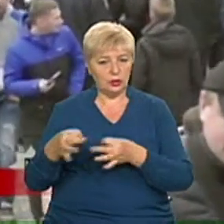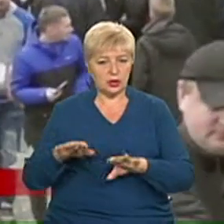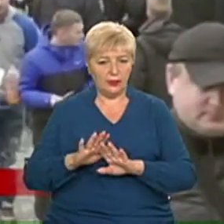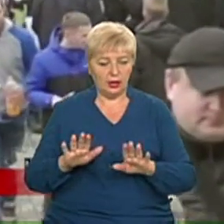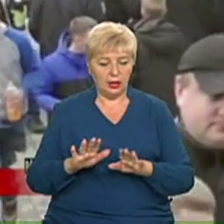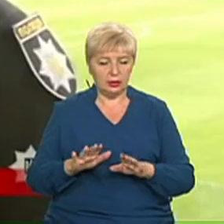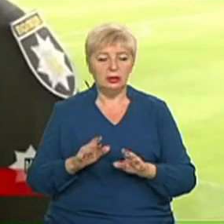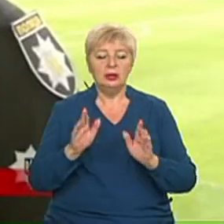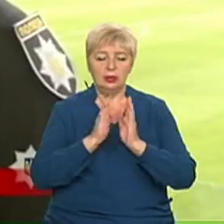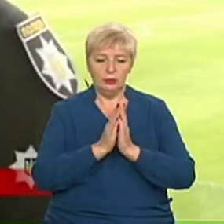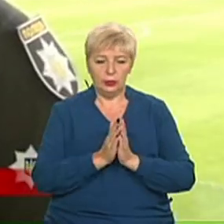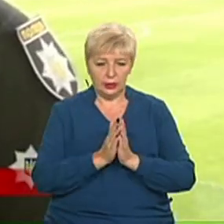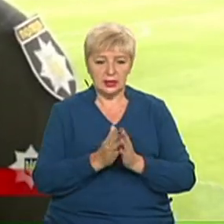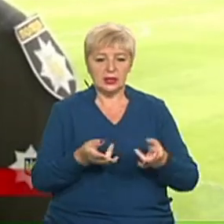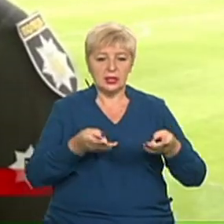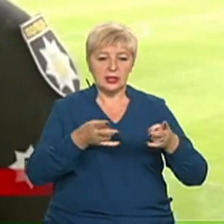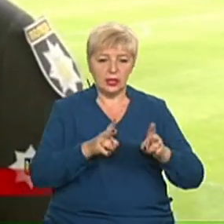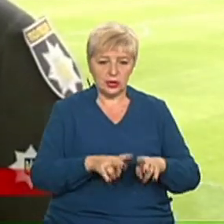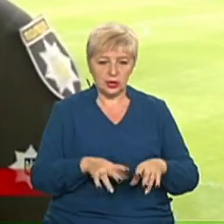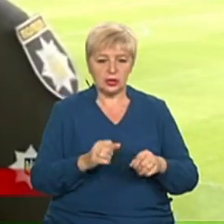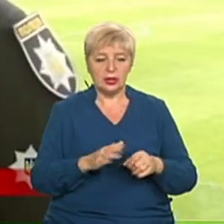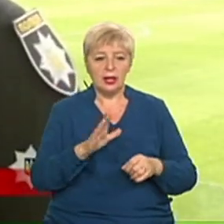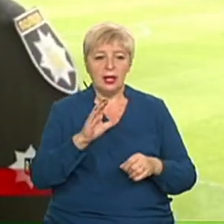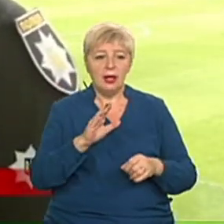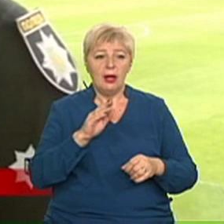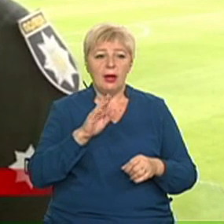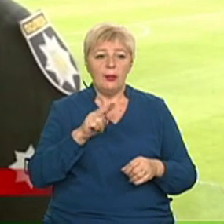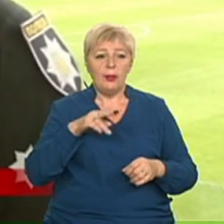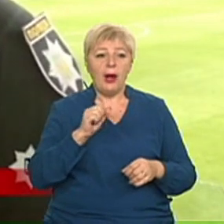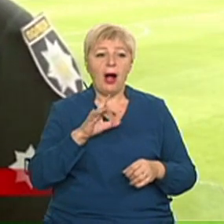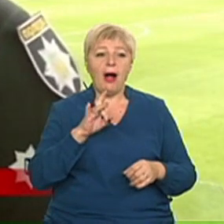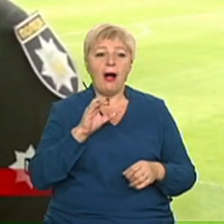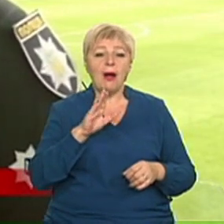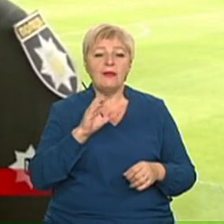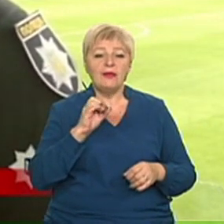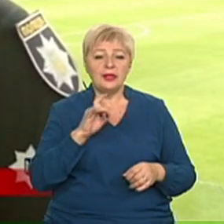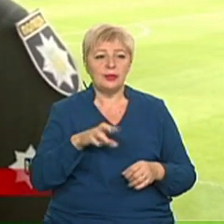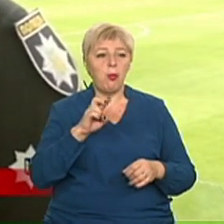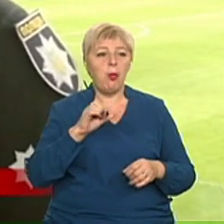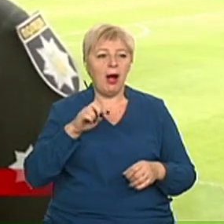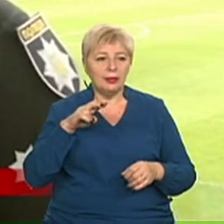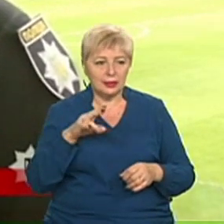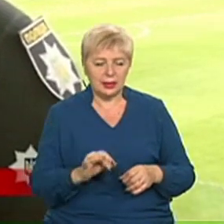приносити на стадіон. Тому, будь ласка, залишайте там павербанки, там духи,